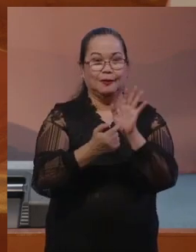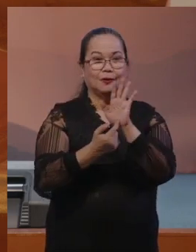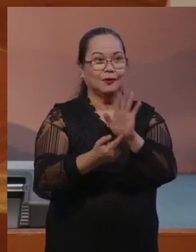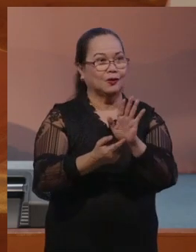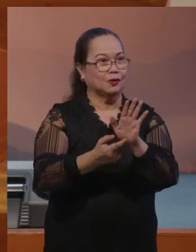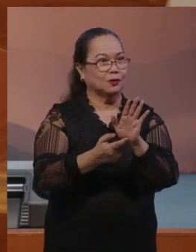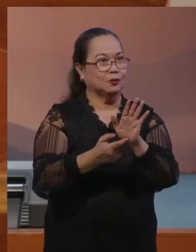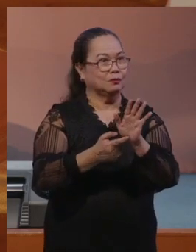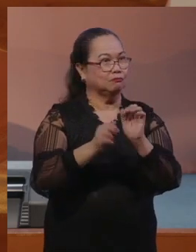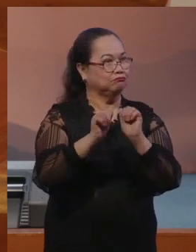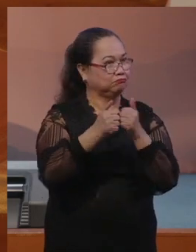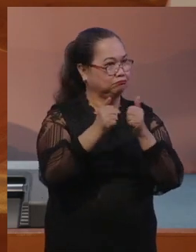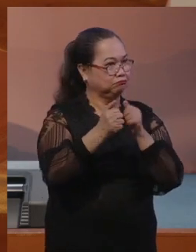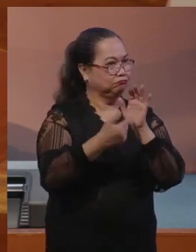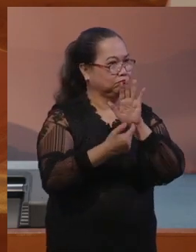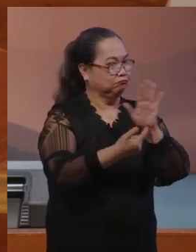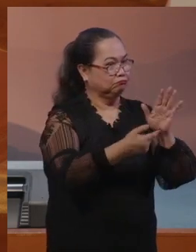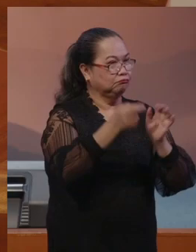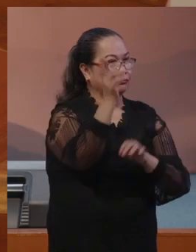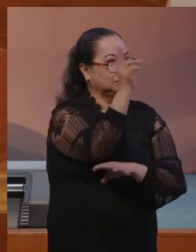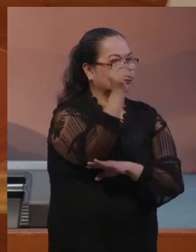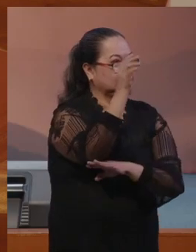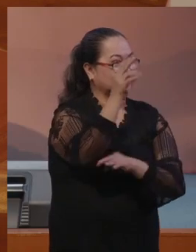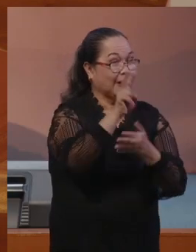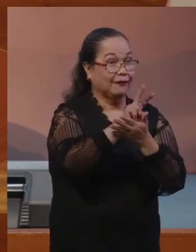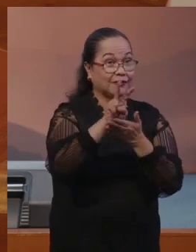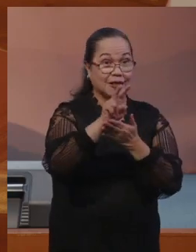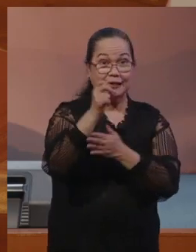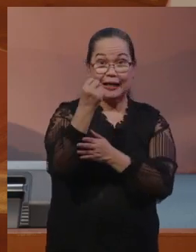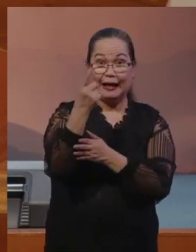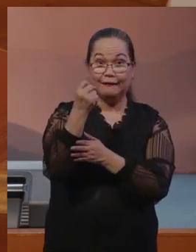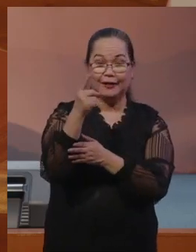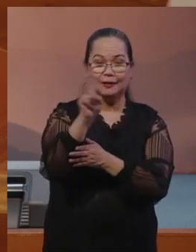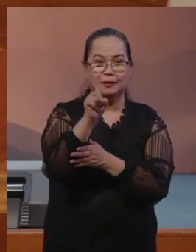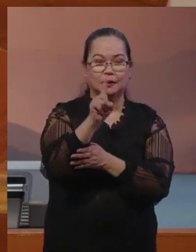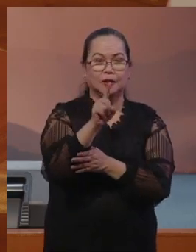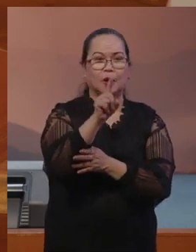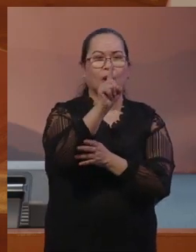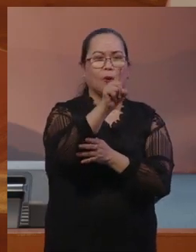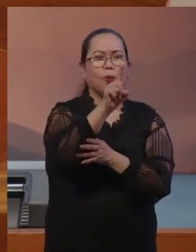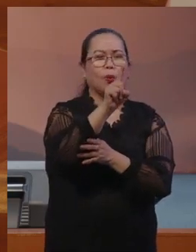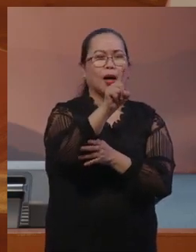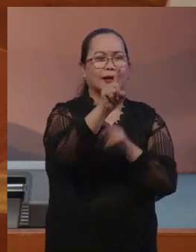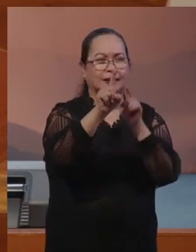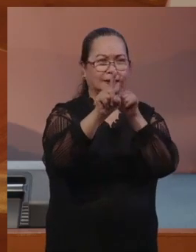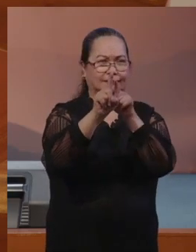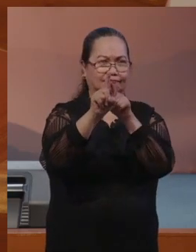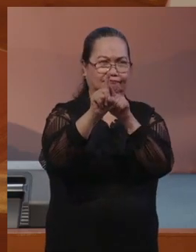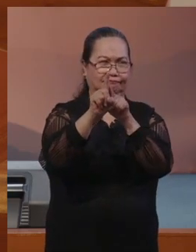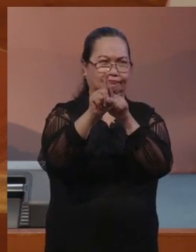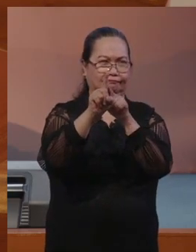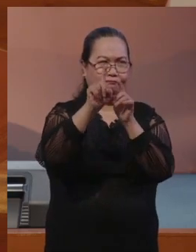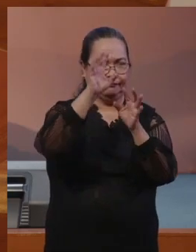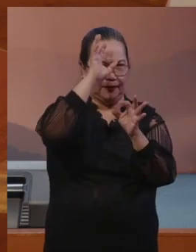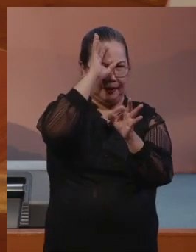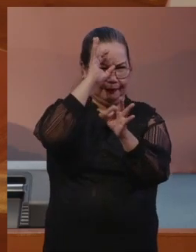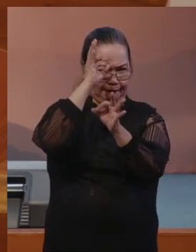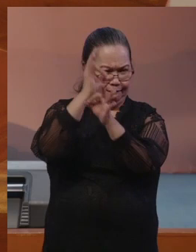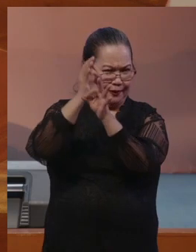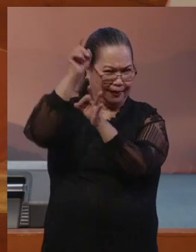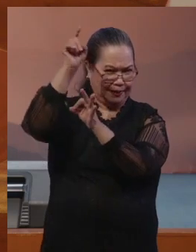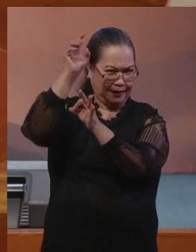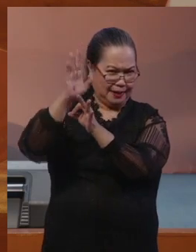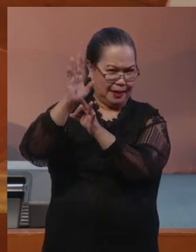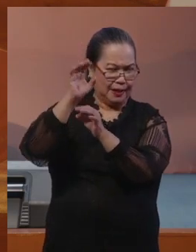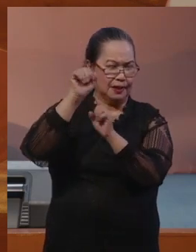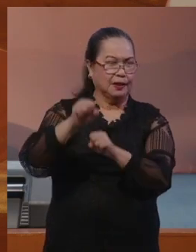ni Rahab, starting sa verse 11. Isang kamanghamanghang pananampalataya sa Panginoon ang